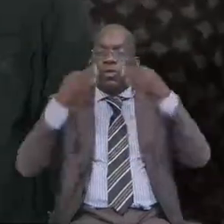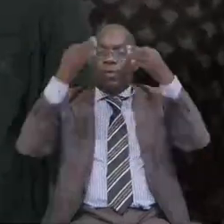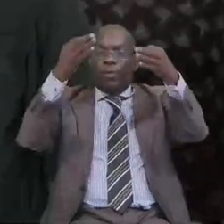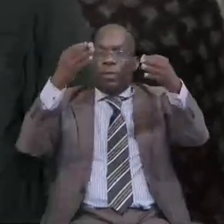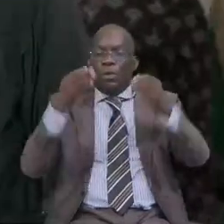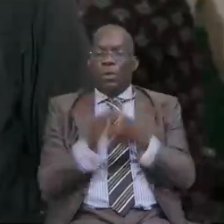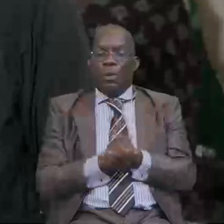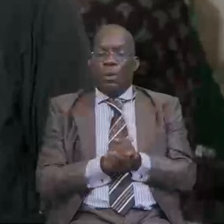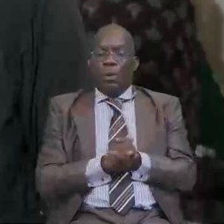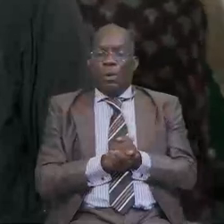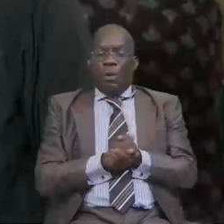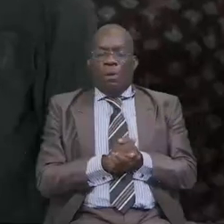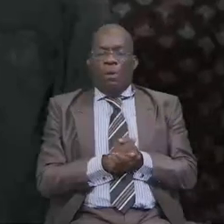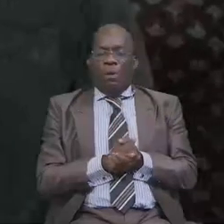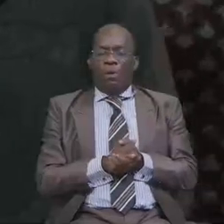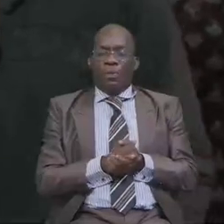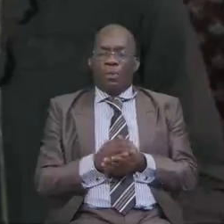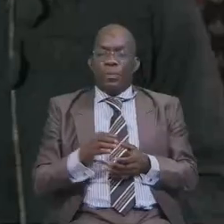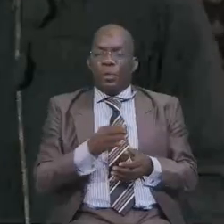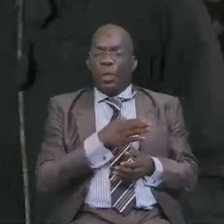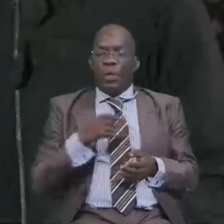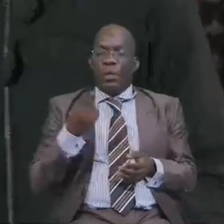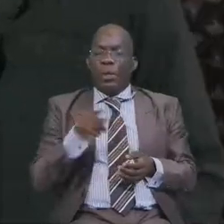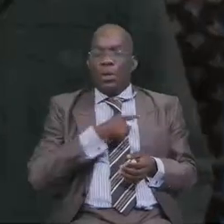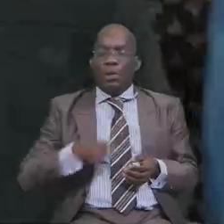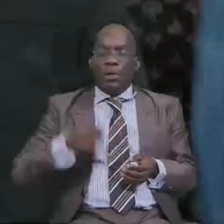Tu anticipes à ces choses et Dieu ne va pas te décevoir.